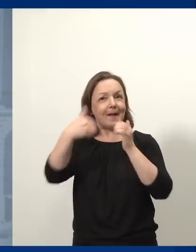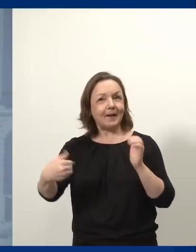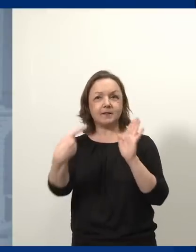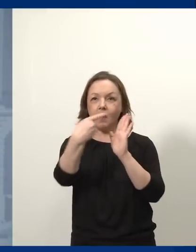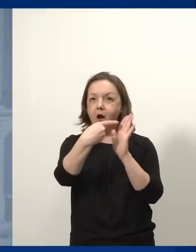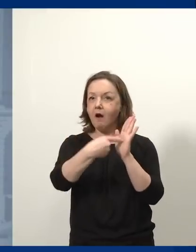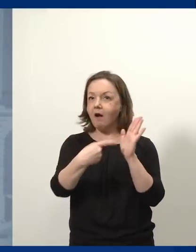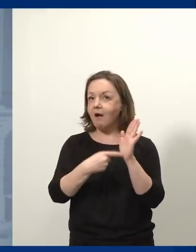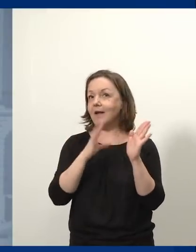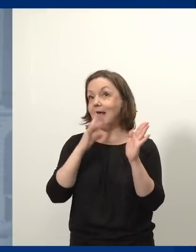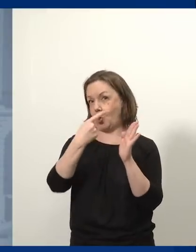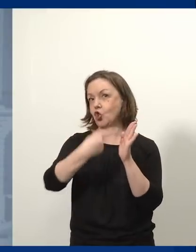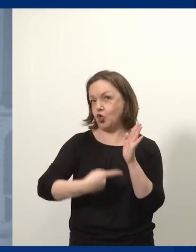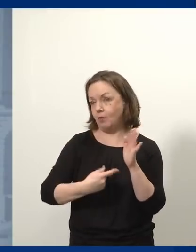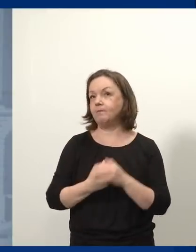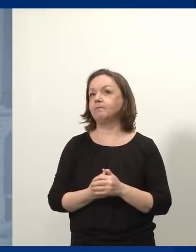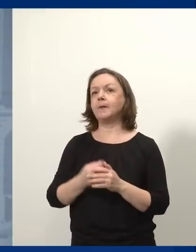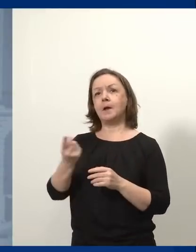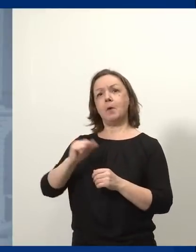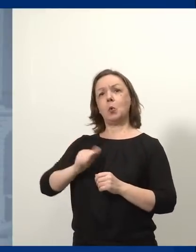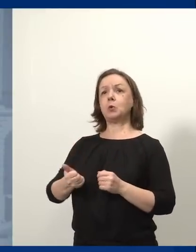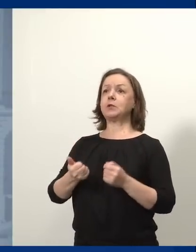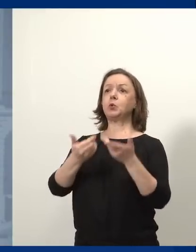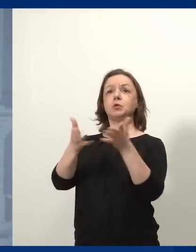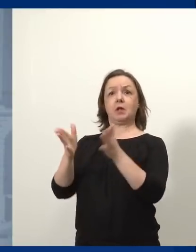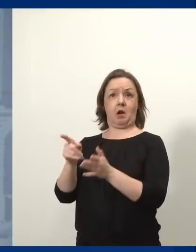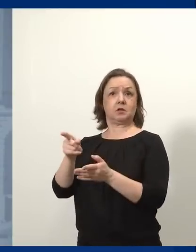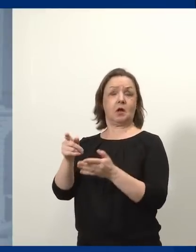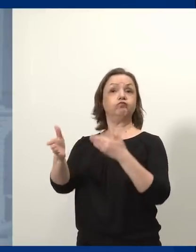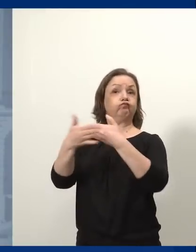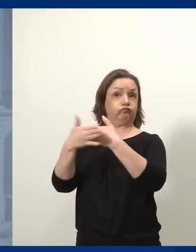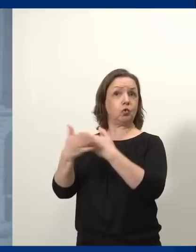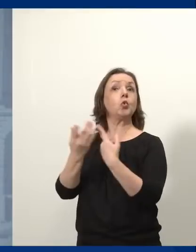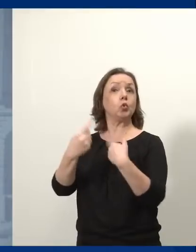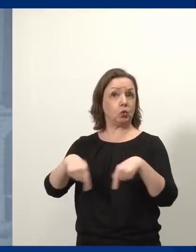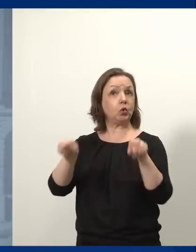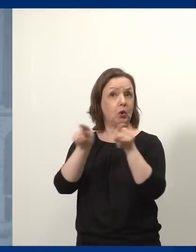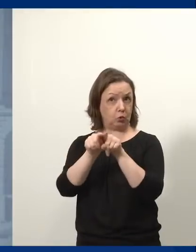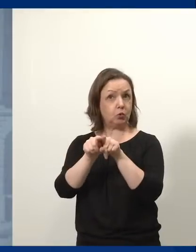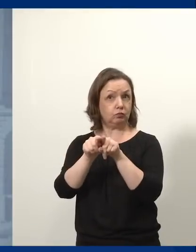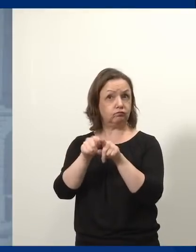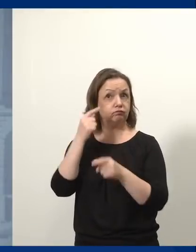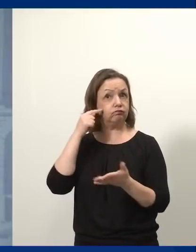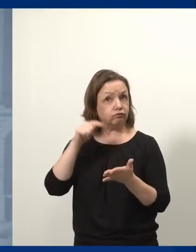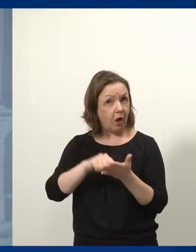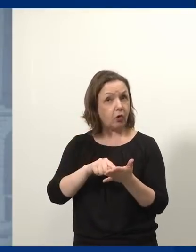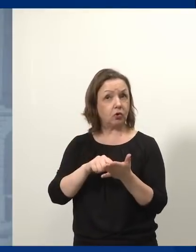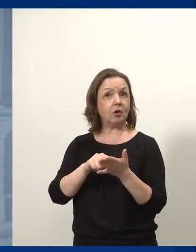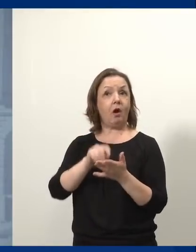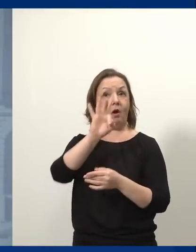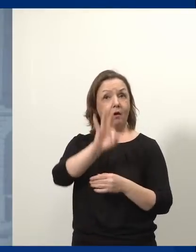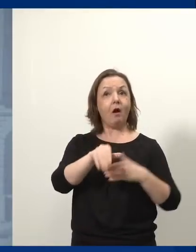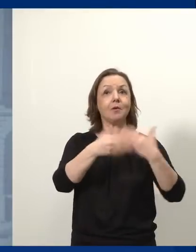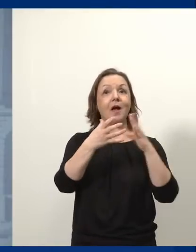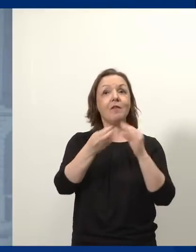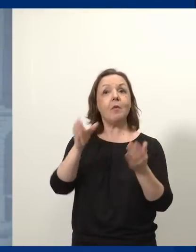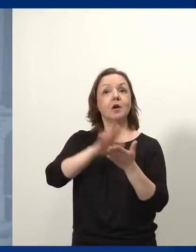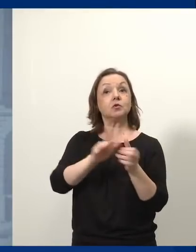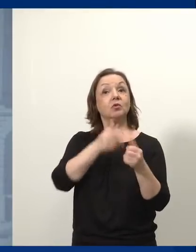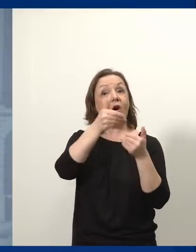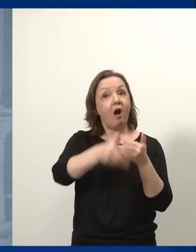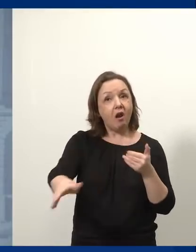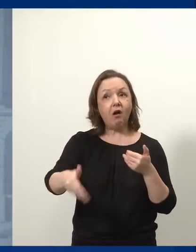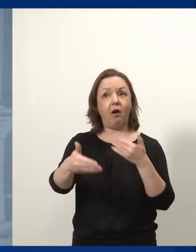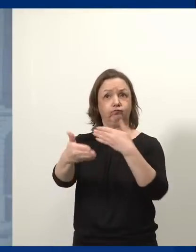ja näidenkin tilojen osalta siis toteutuu sulku, eli nämä tilat on tarkoitus sulkea 8.3.